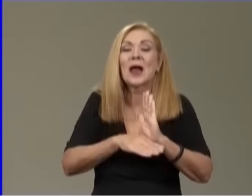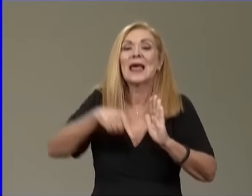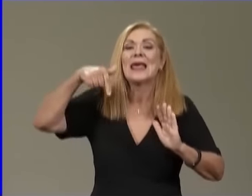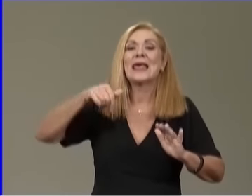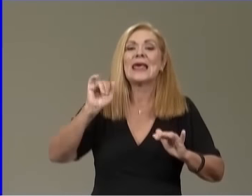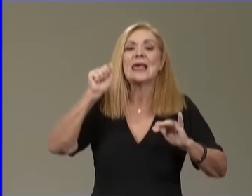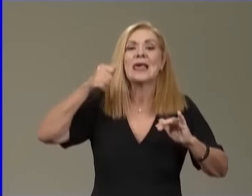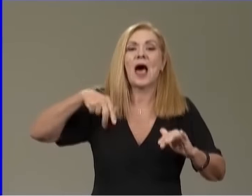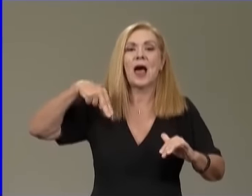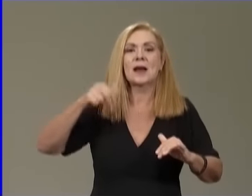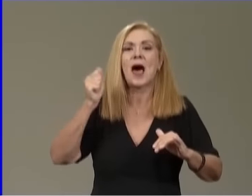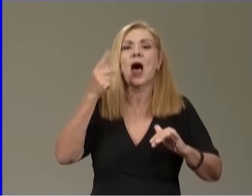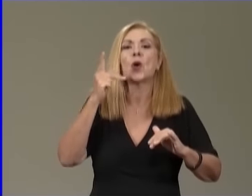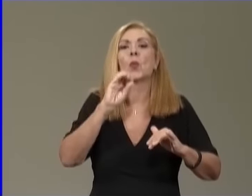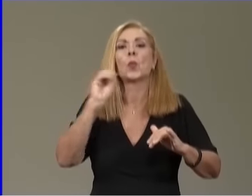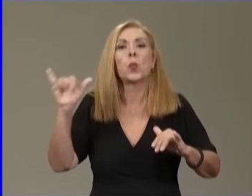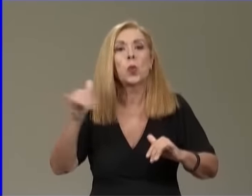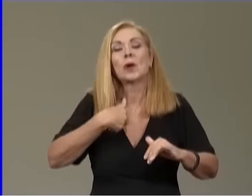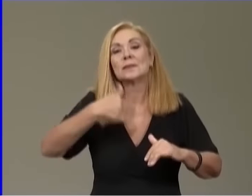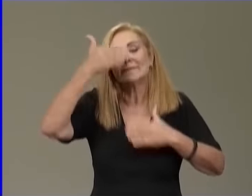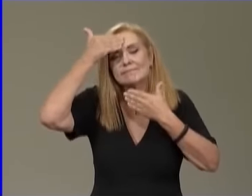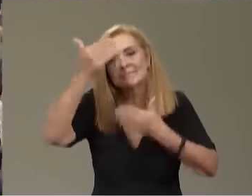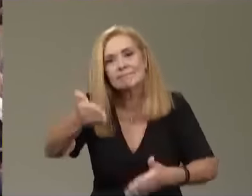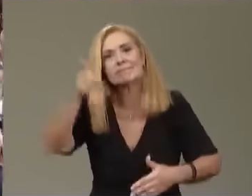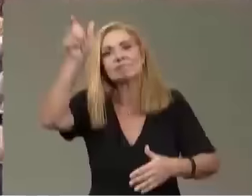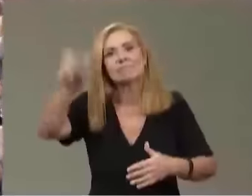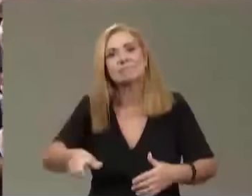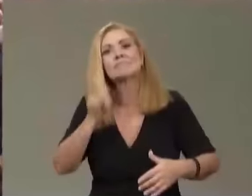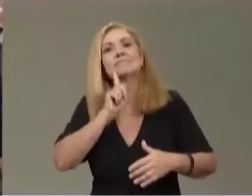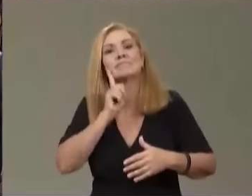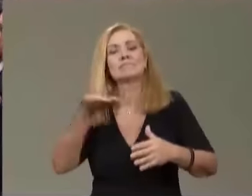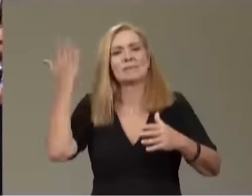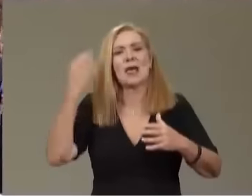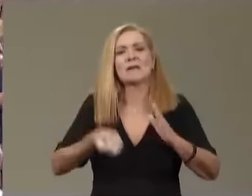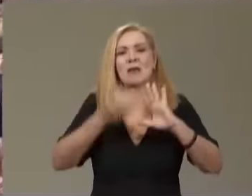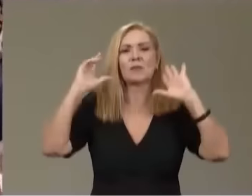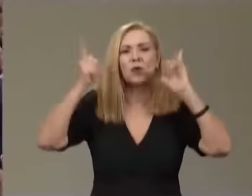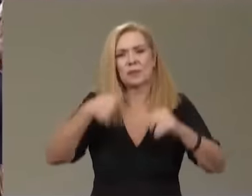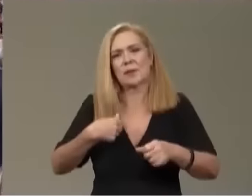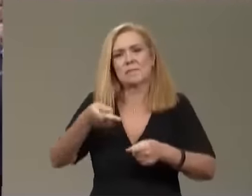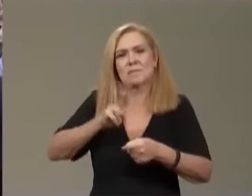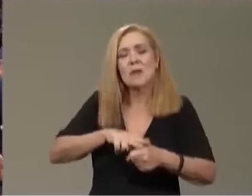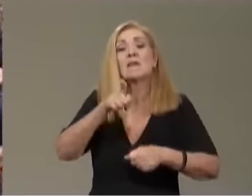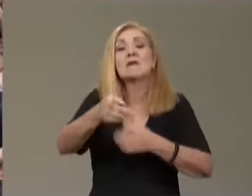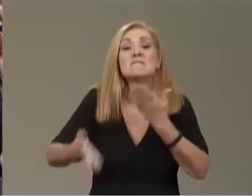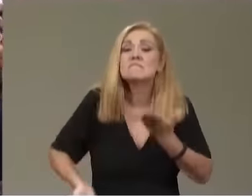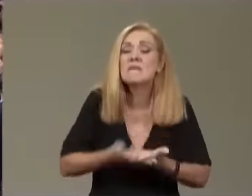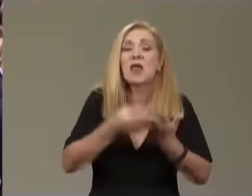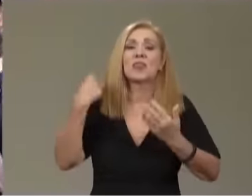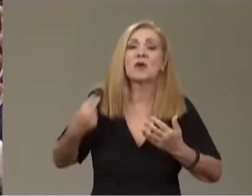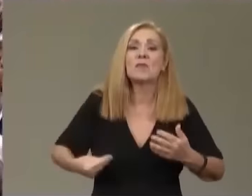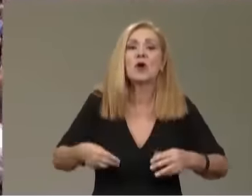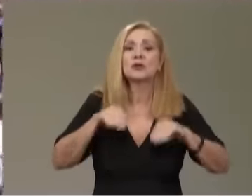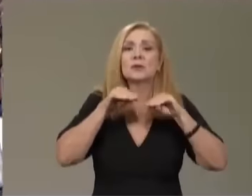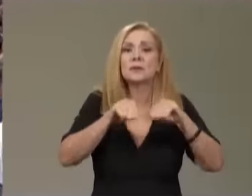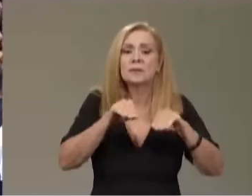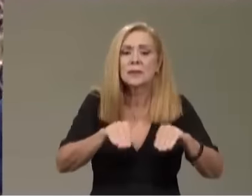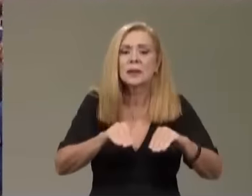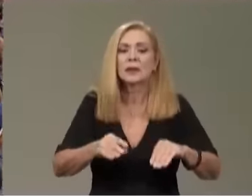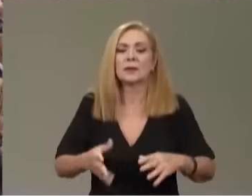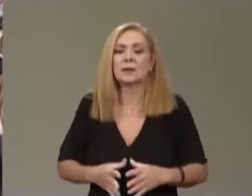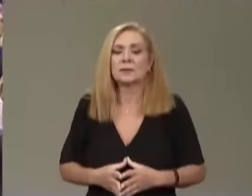τιμήσουμε μια εμβληματική φυσιογνωμία της παράταξής μας που υπηρέτησε τη δημόσια παιδεία με πάθος, αυταπάρνηση και